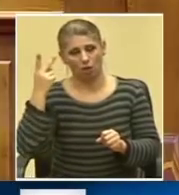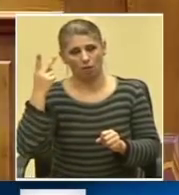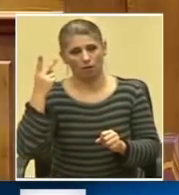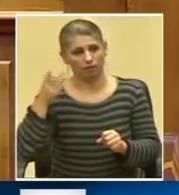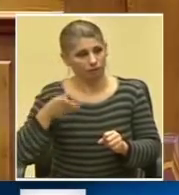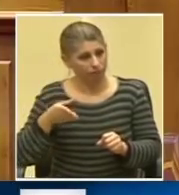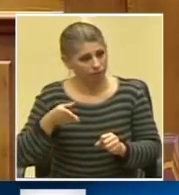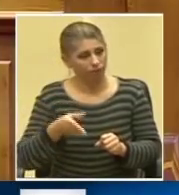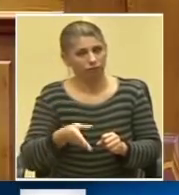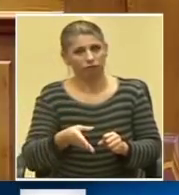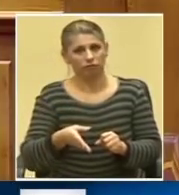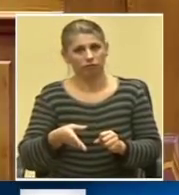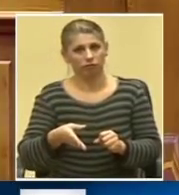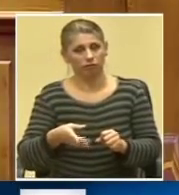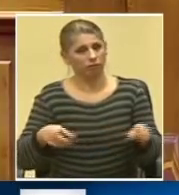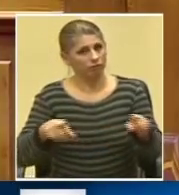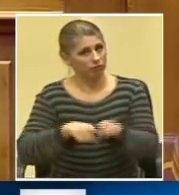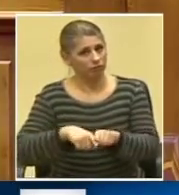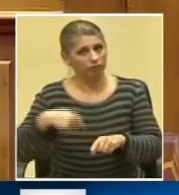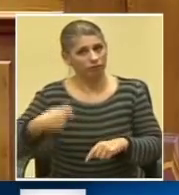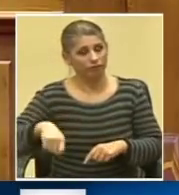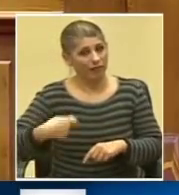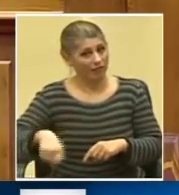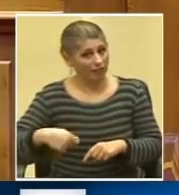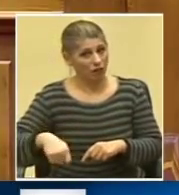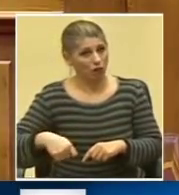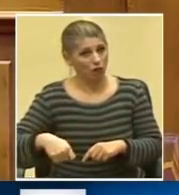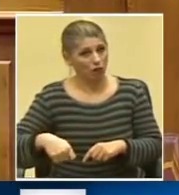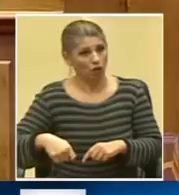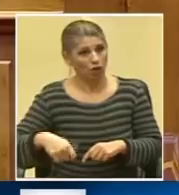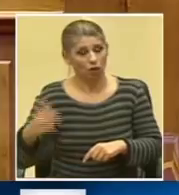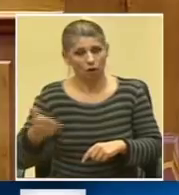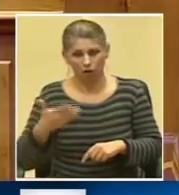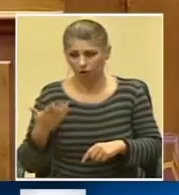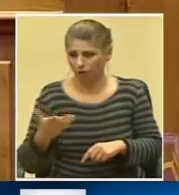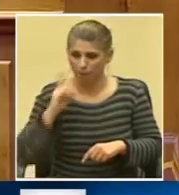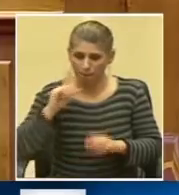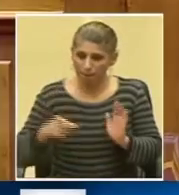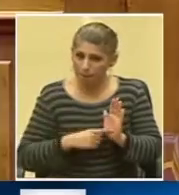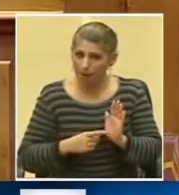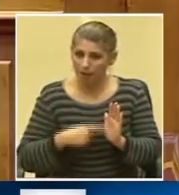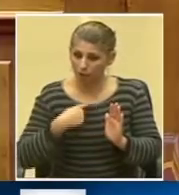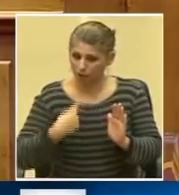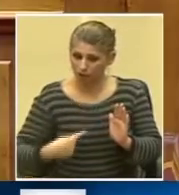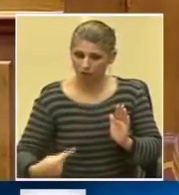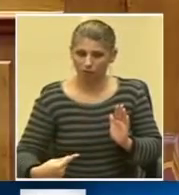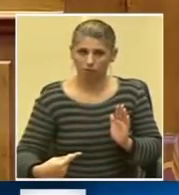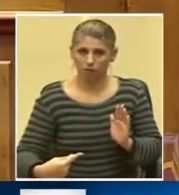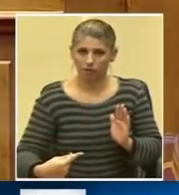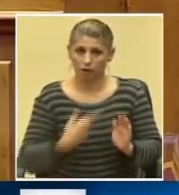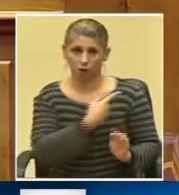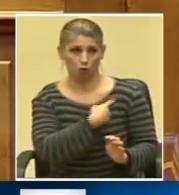παρίστανται με δικηγόρο στην εκδίκαση, όταν θίγονται από παράνομη συμπεριφορά του